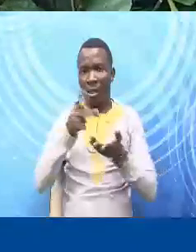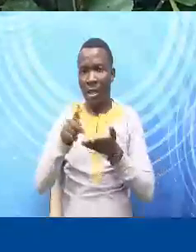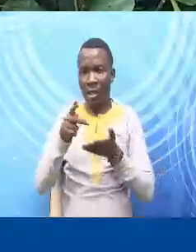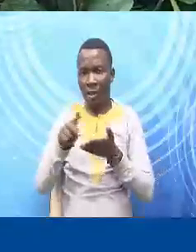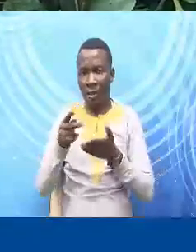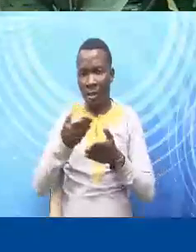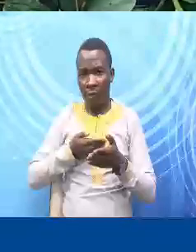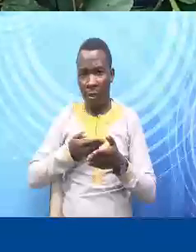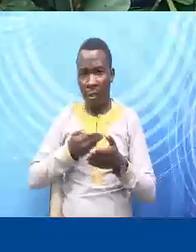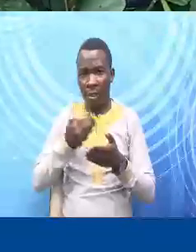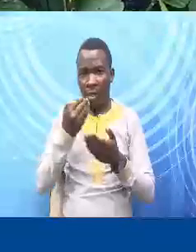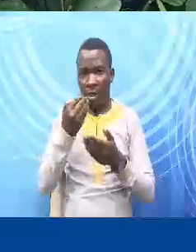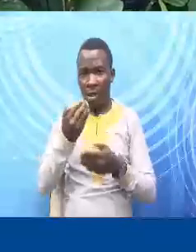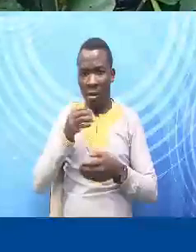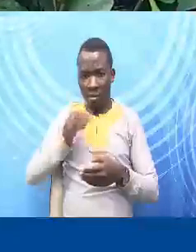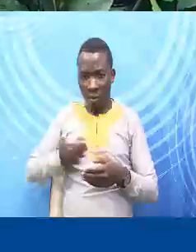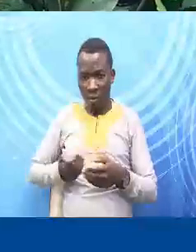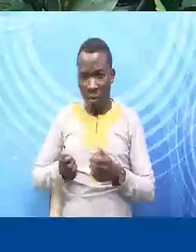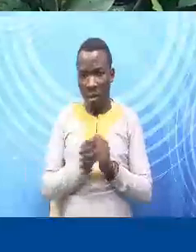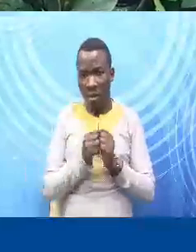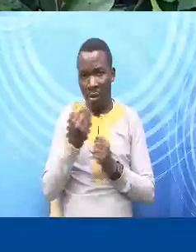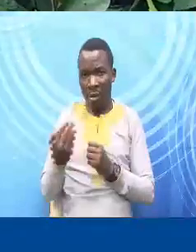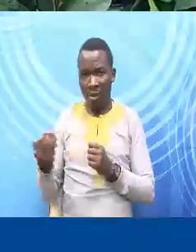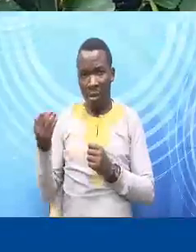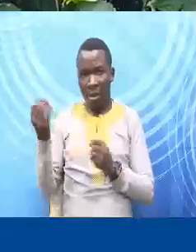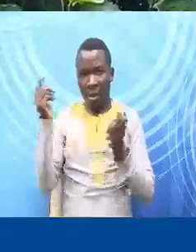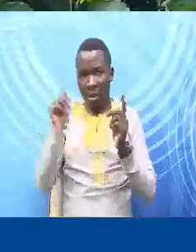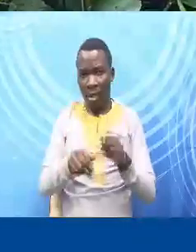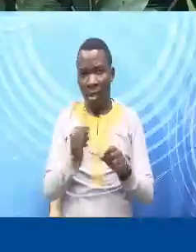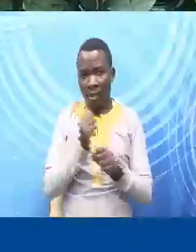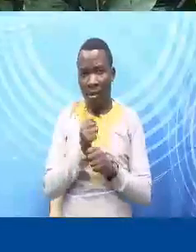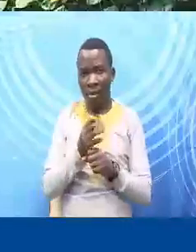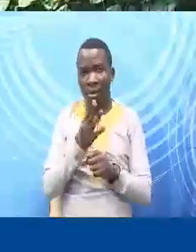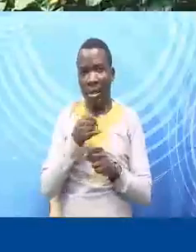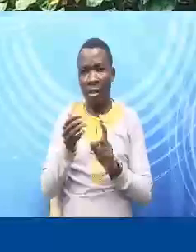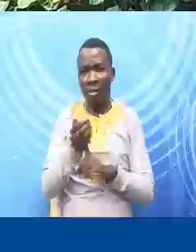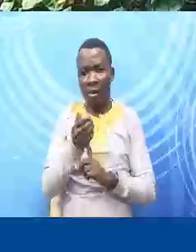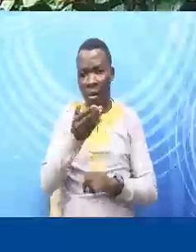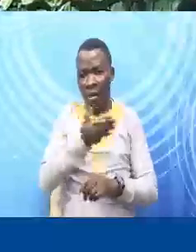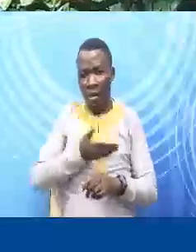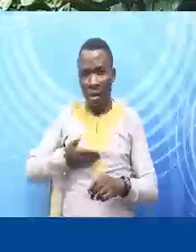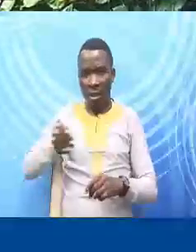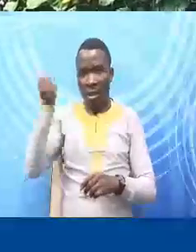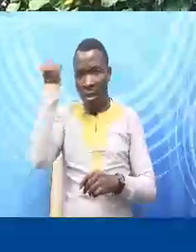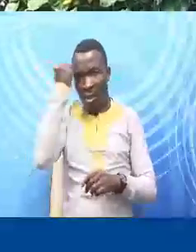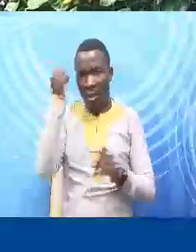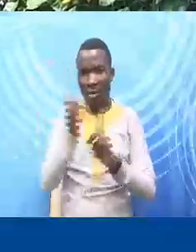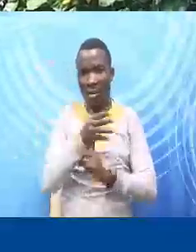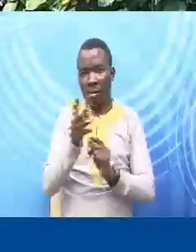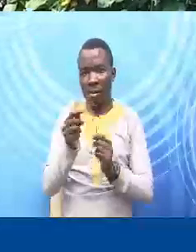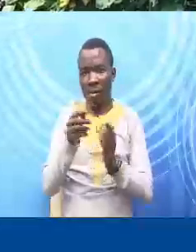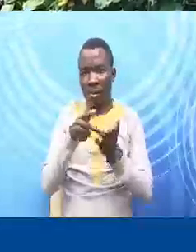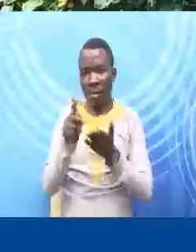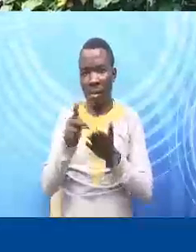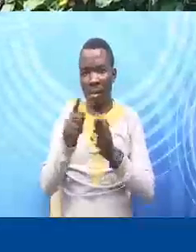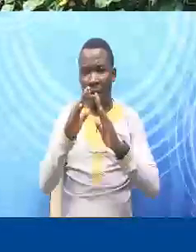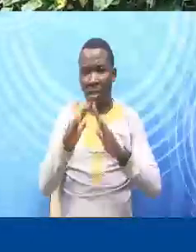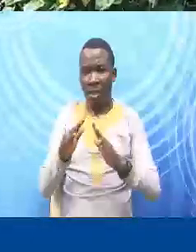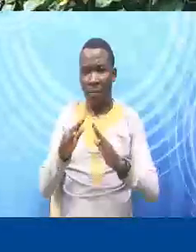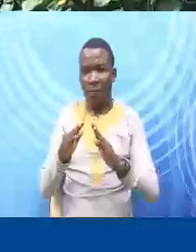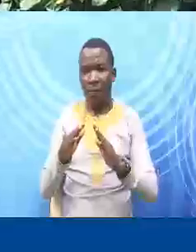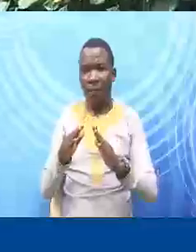naje kuyikora mbona niyenda najya mbonamo ka mitiwere nkabona nawe kwishyura inzu yose hamwe nakabaye mbishyuza